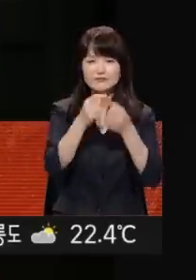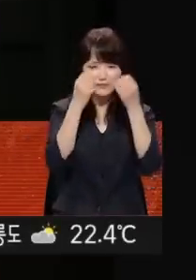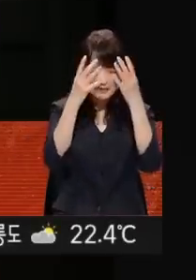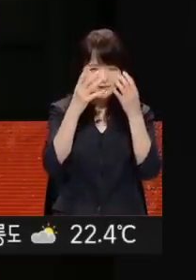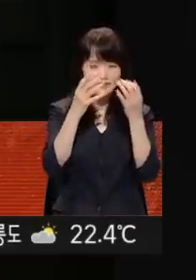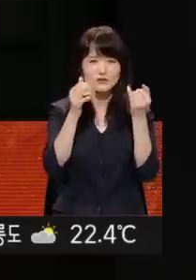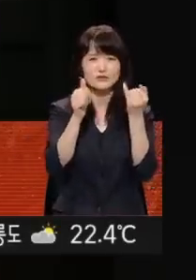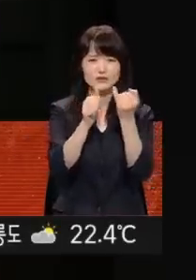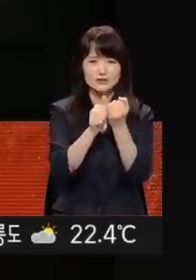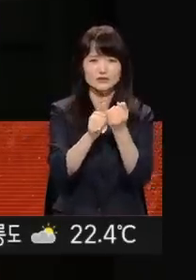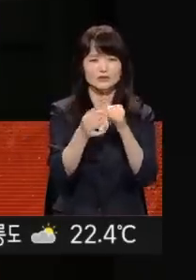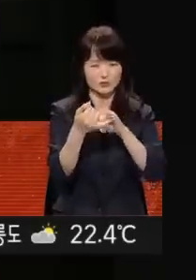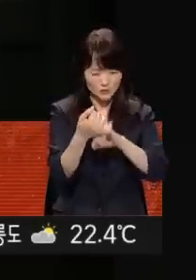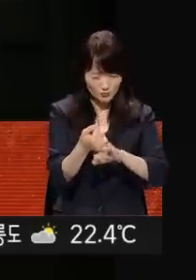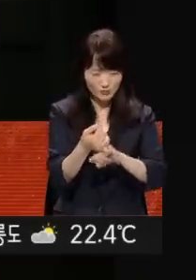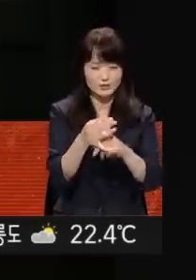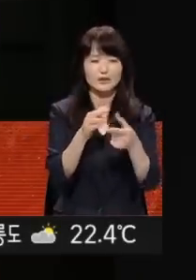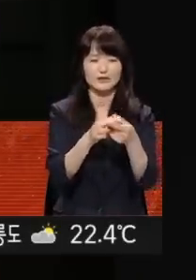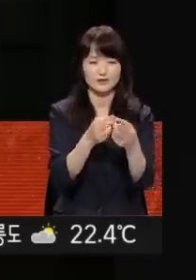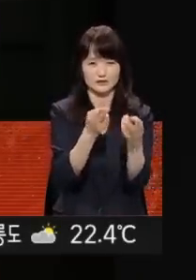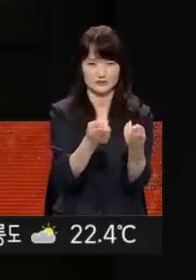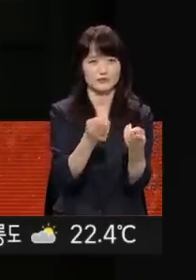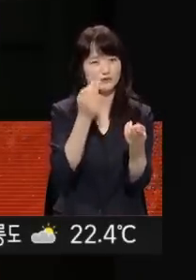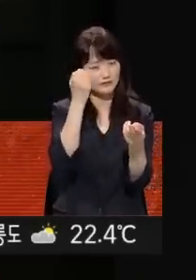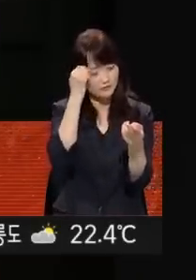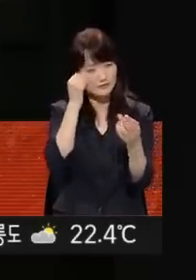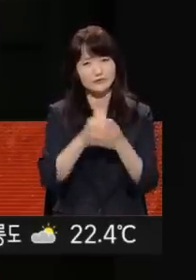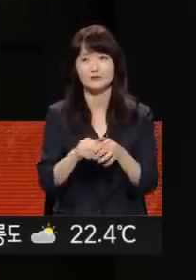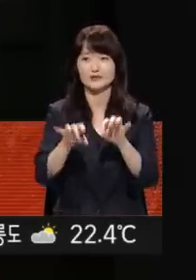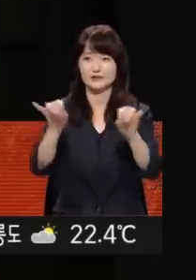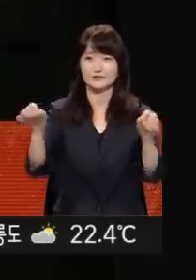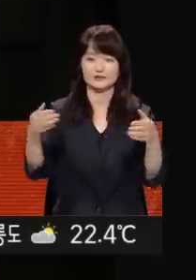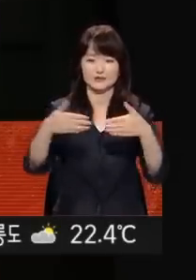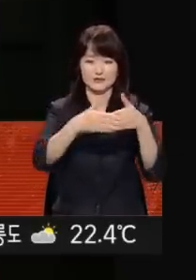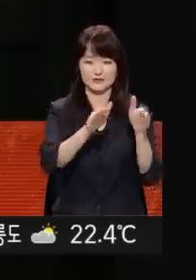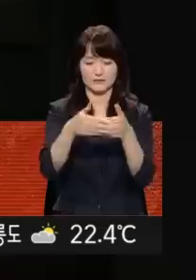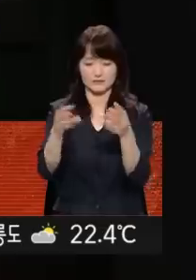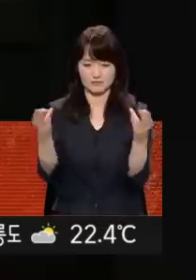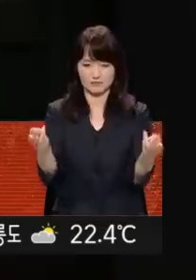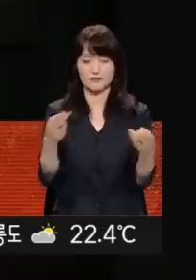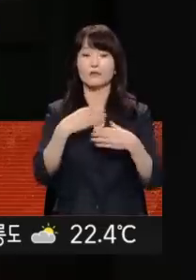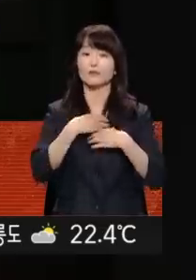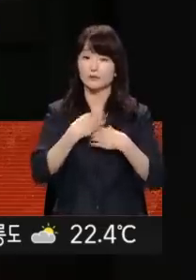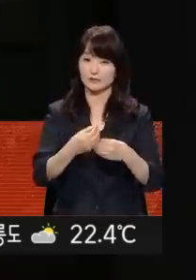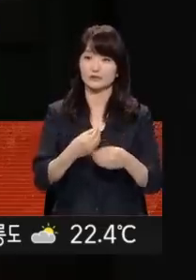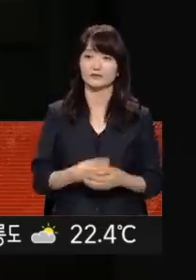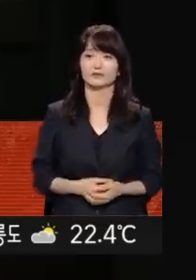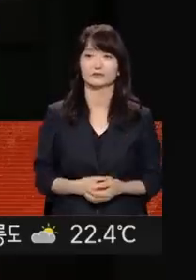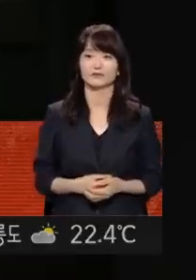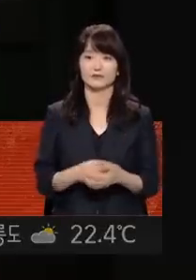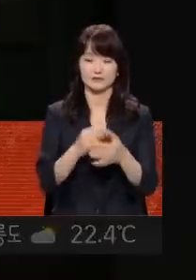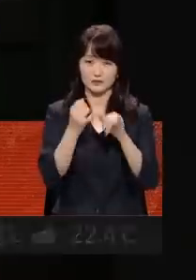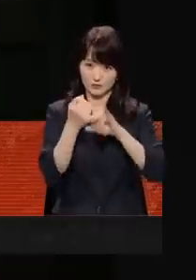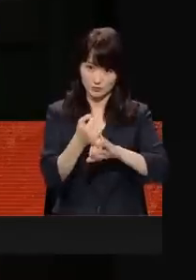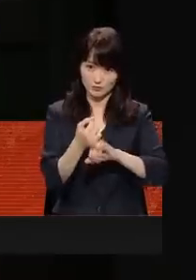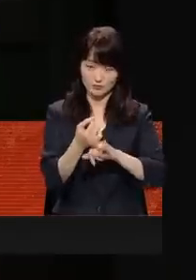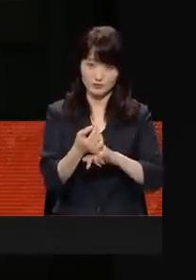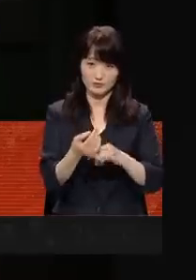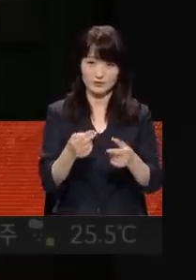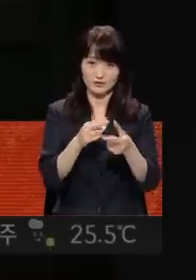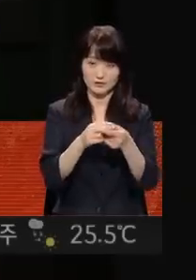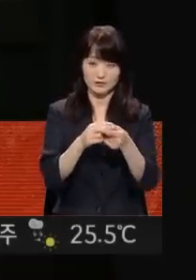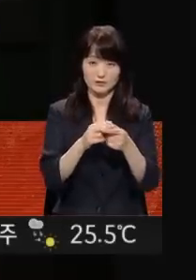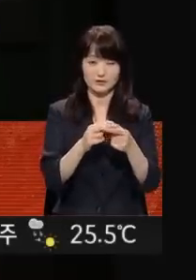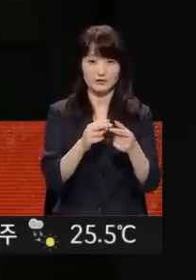당연히 꼭 붙어져야지 하셨습니다 그런데 완느님은 각방이 얼마나 편한데요 하셨구요 바른 사람 님 꼭 같이 자야 사랑인가요 같이